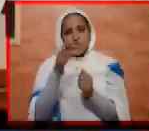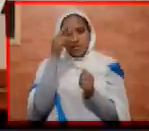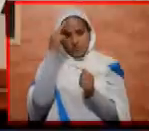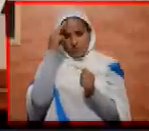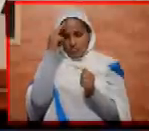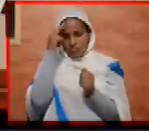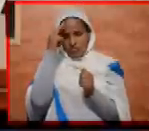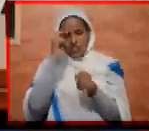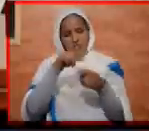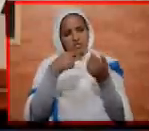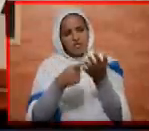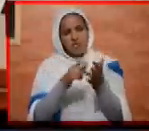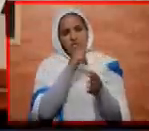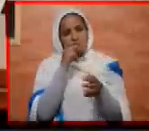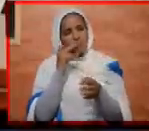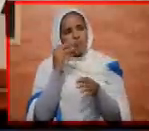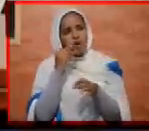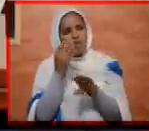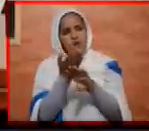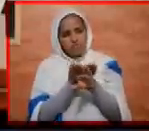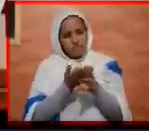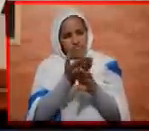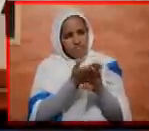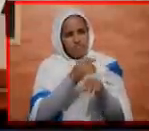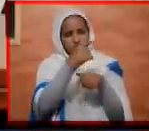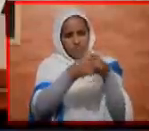በአጋጣሚ ቤተክርስቲያን በምታስገኘው በረከት